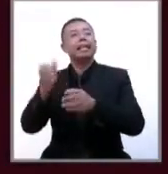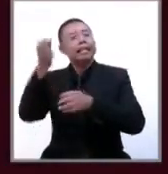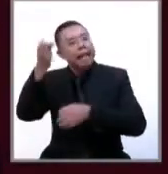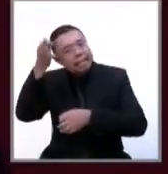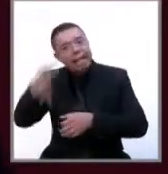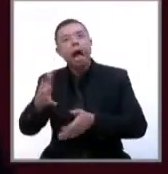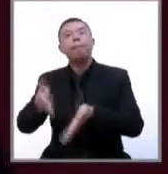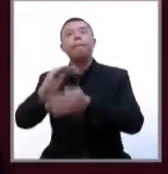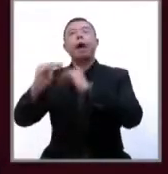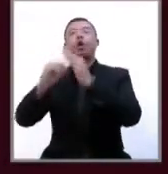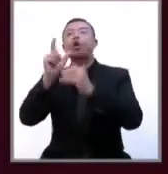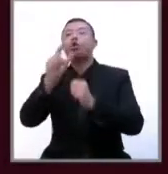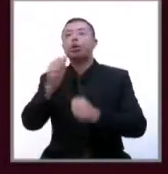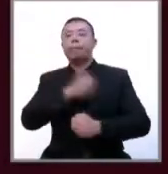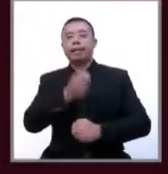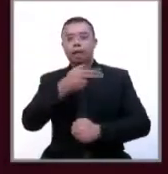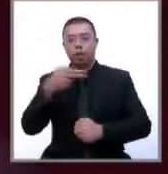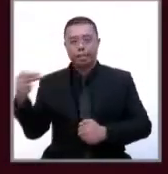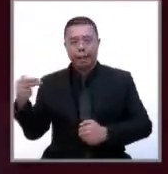desa untuk pembangunan